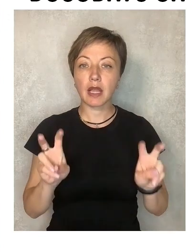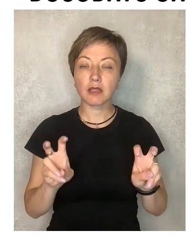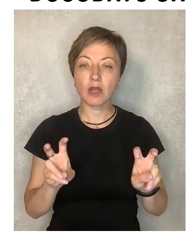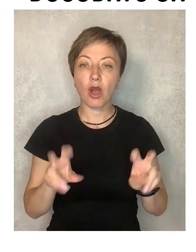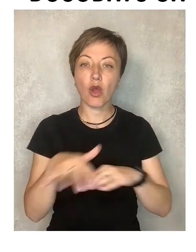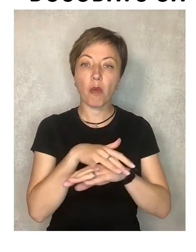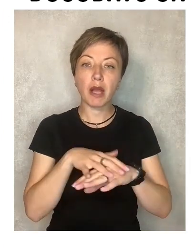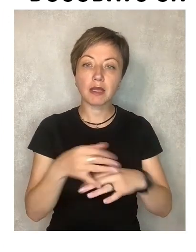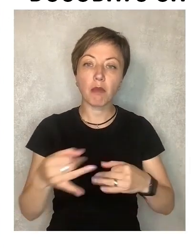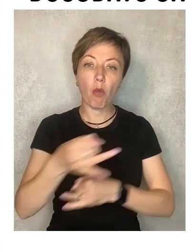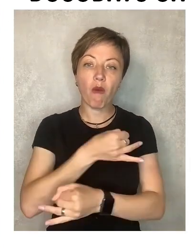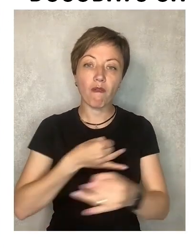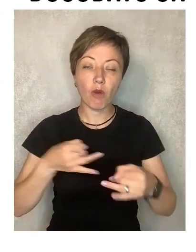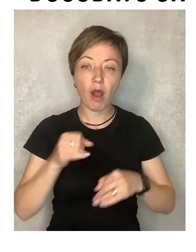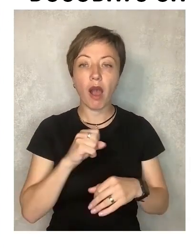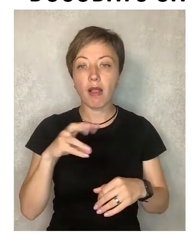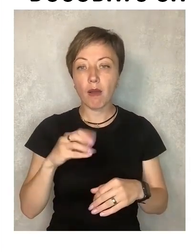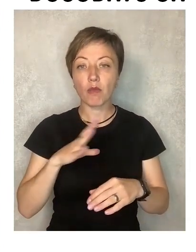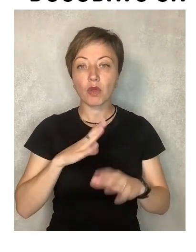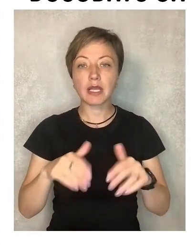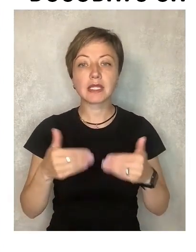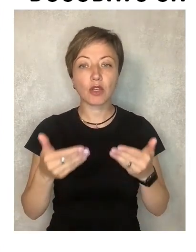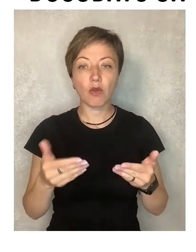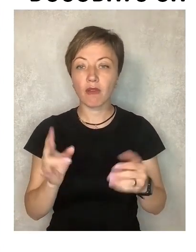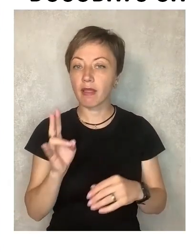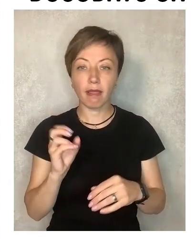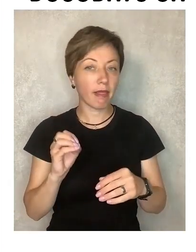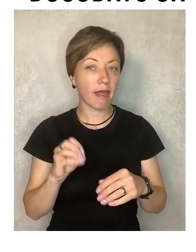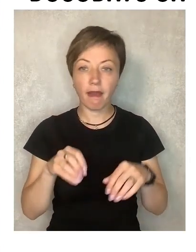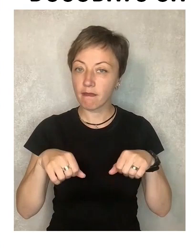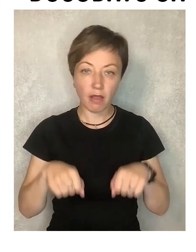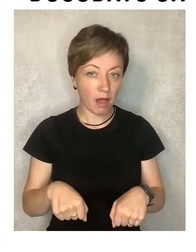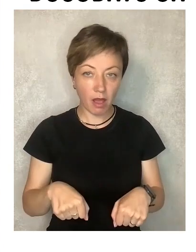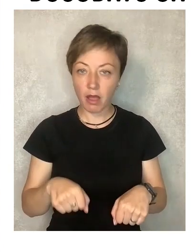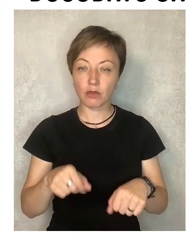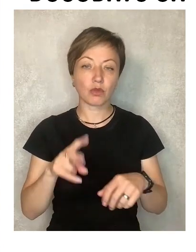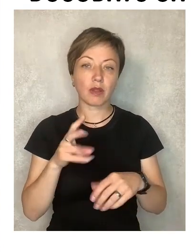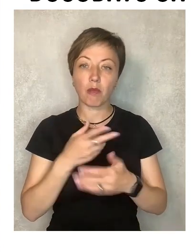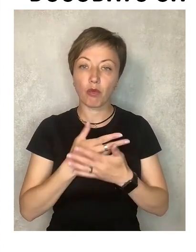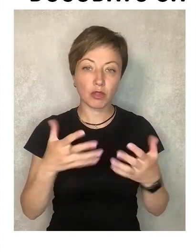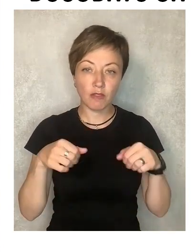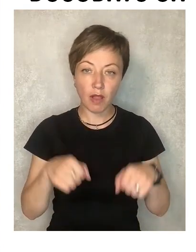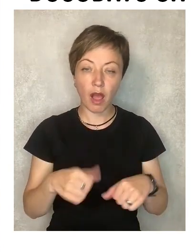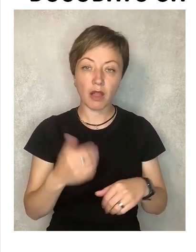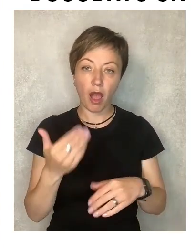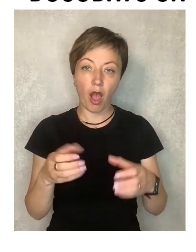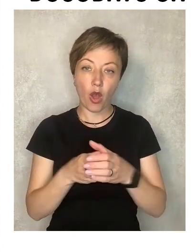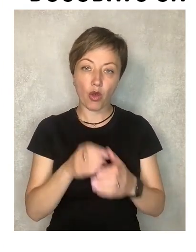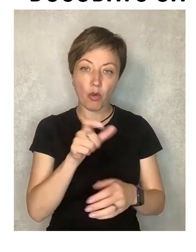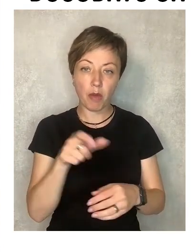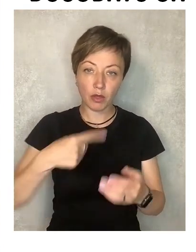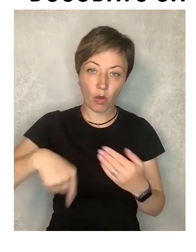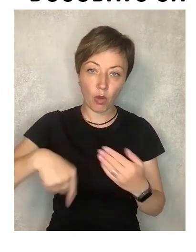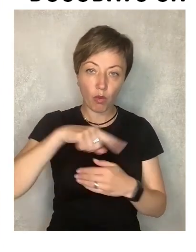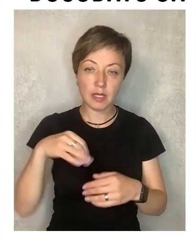обговореннями. Але вони були ініційовані, звісно, не владою, не публічною владою, а громадою, якимсь колом зацікавлених